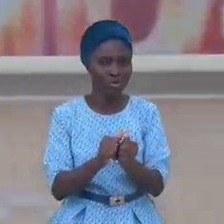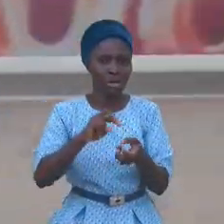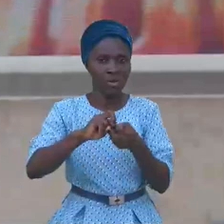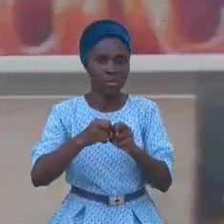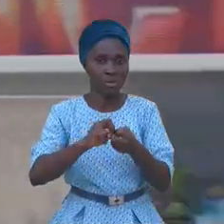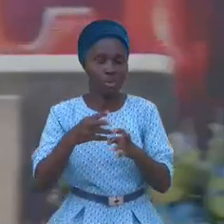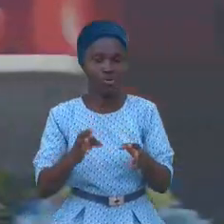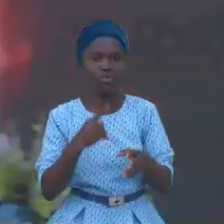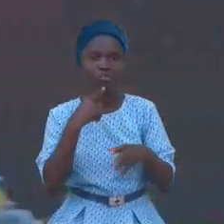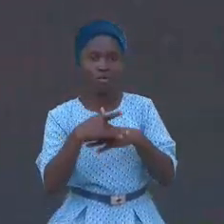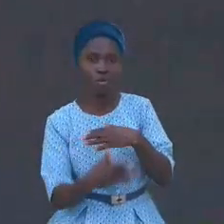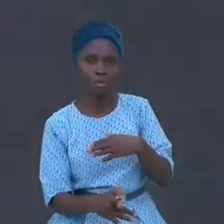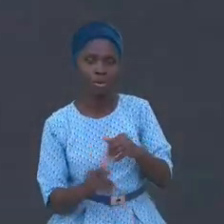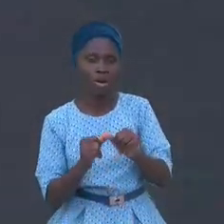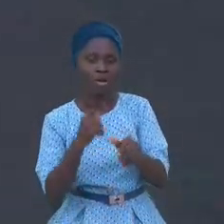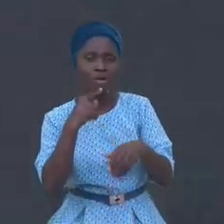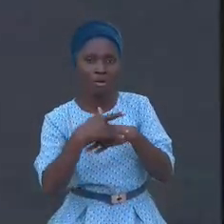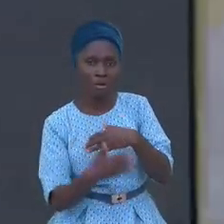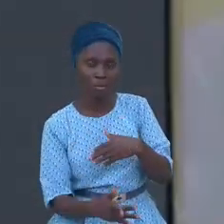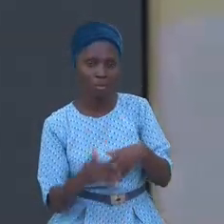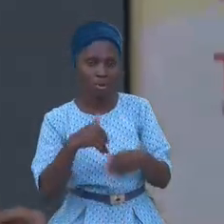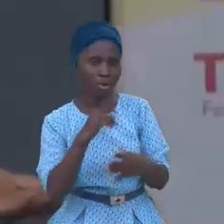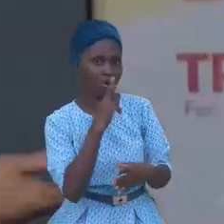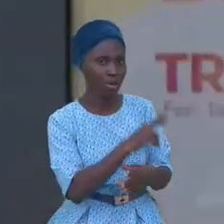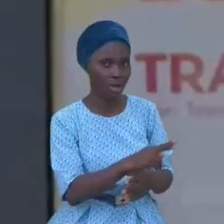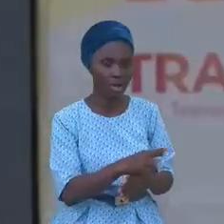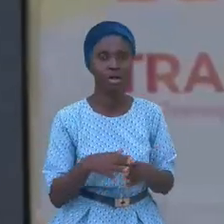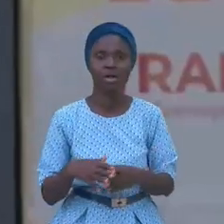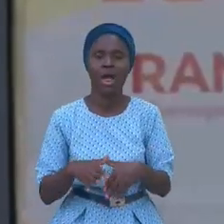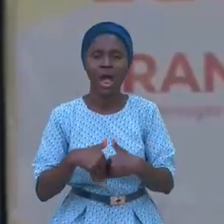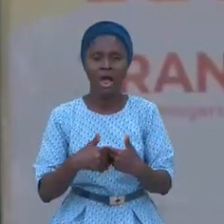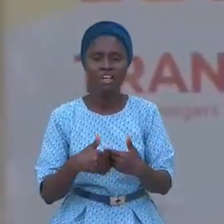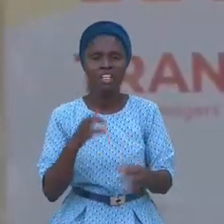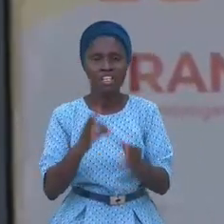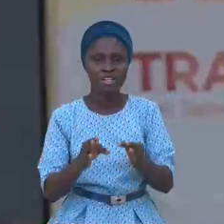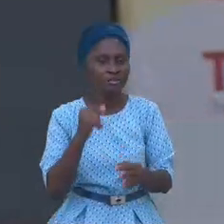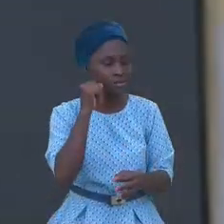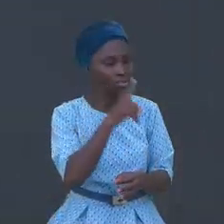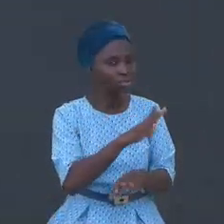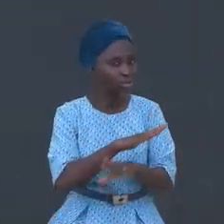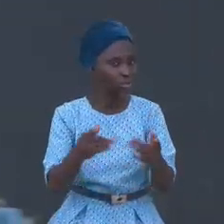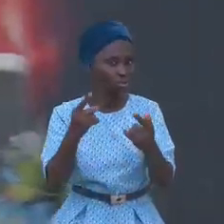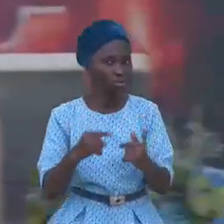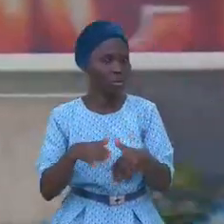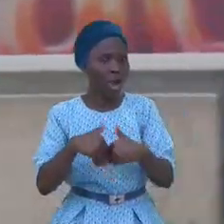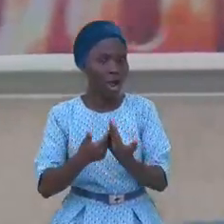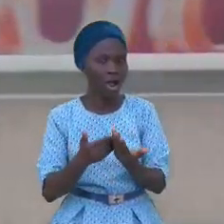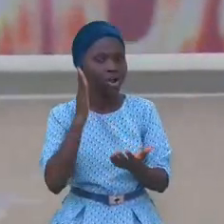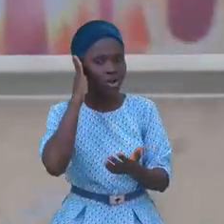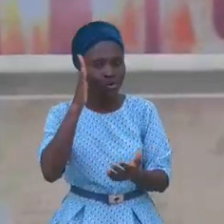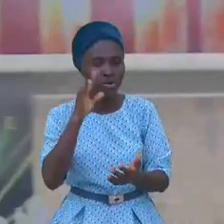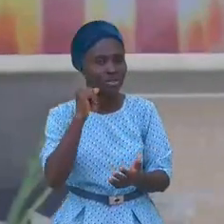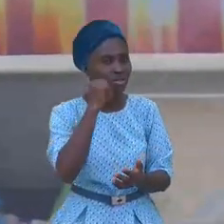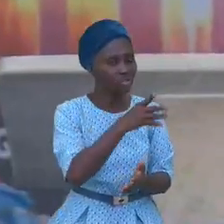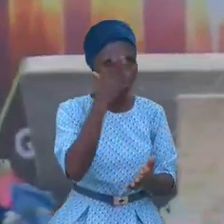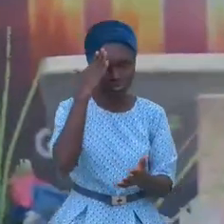Et si elle n'était jamais venue, comment saurons-nous que Christ peut faire des exploits? Bartimée, aveugle,